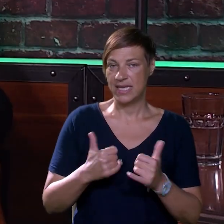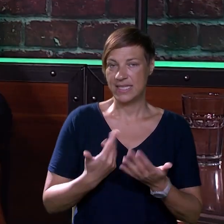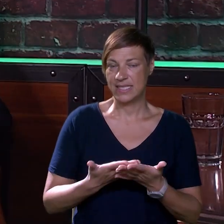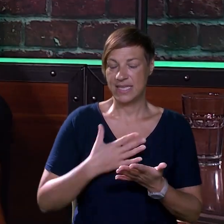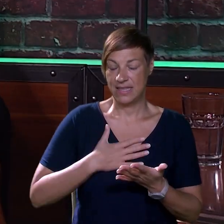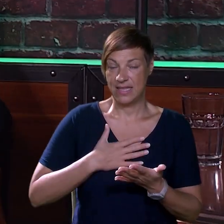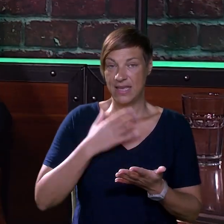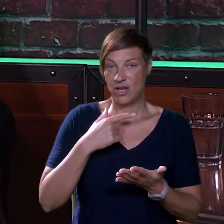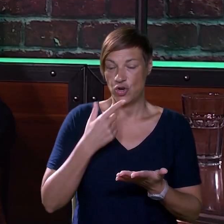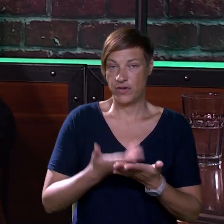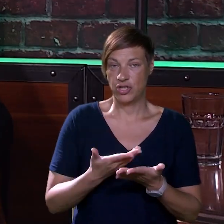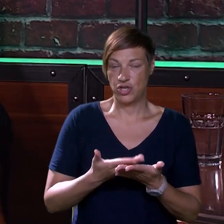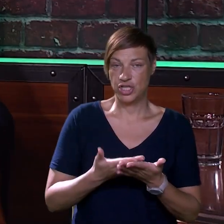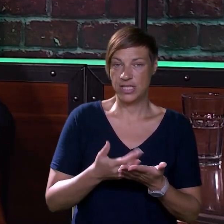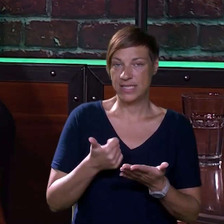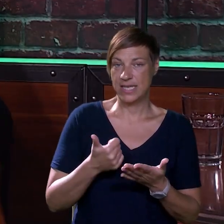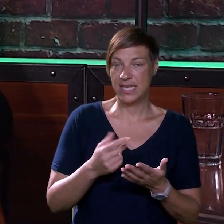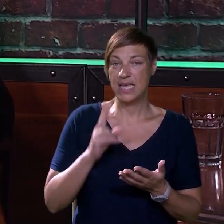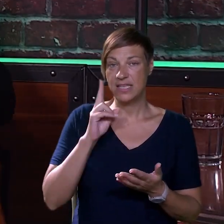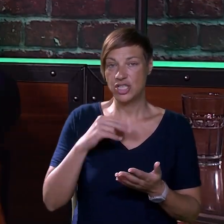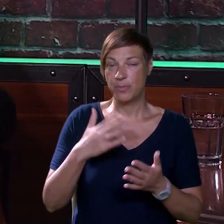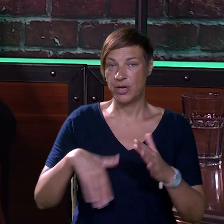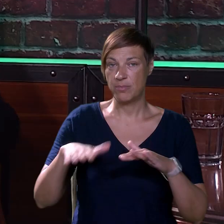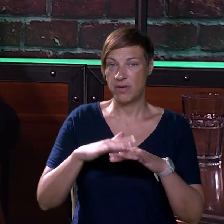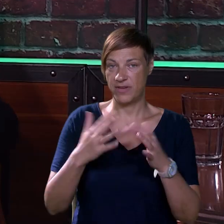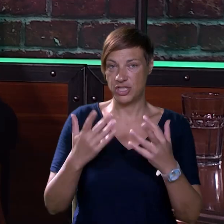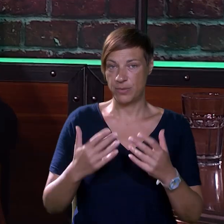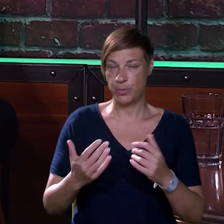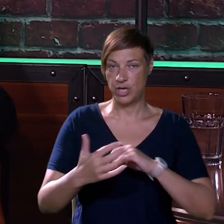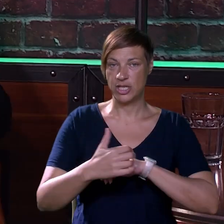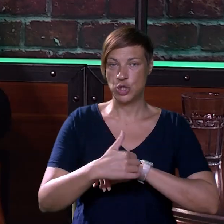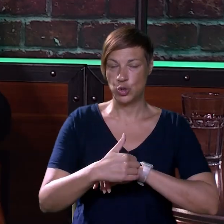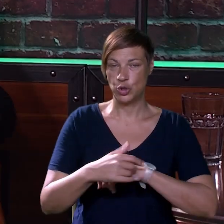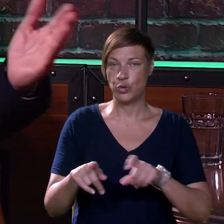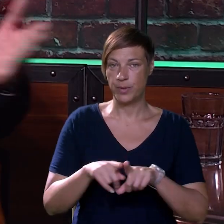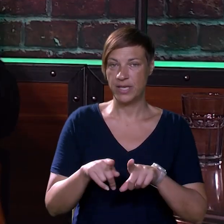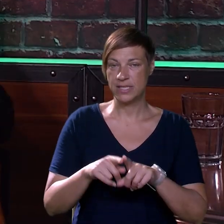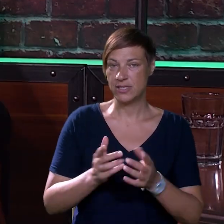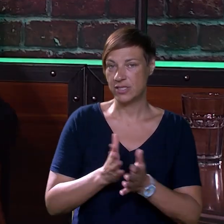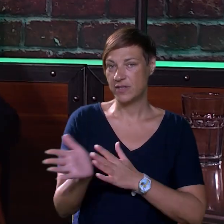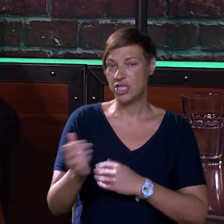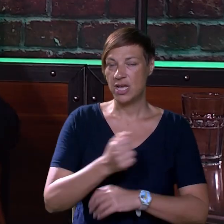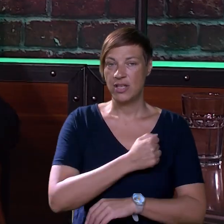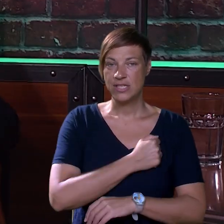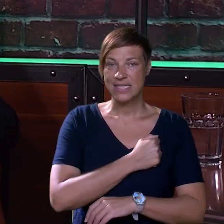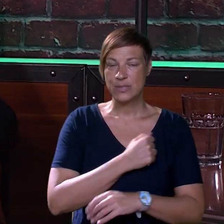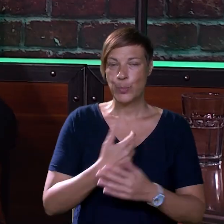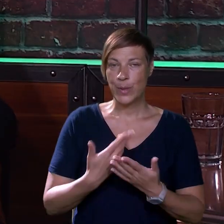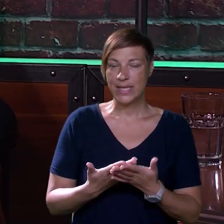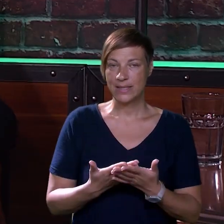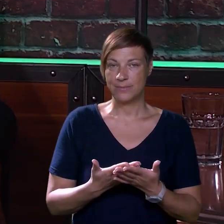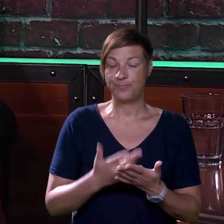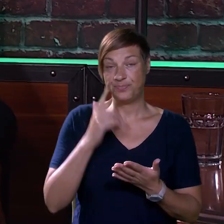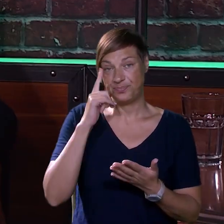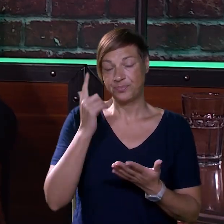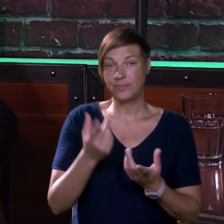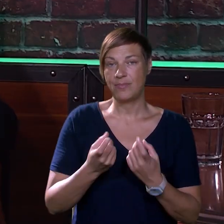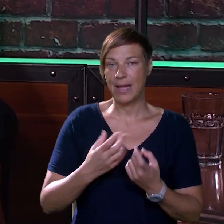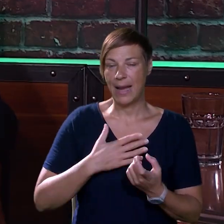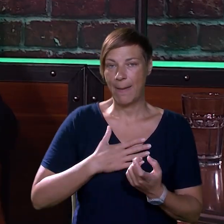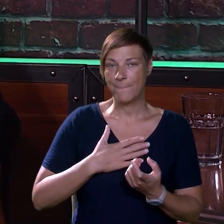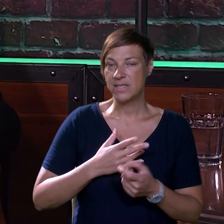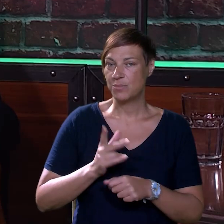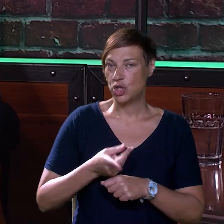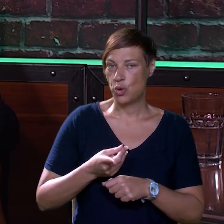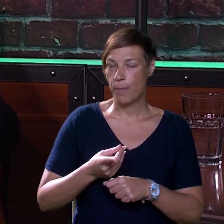Feri govori, to je činjenice. Jedan Šibenik koji ima veći proračun nego Dubrovnik, isto, oni sve šalju za Split. Znači, ali mi smo